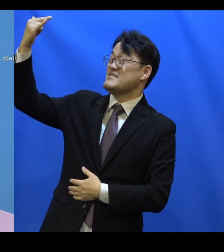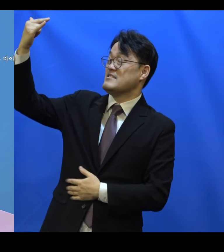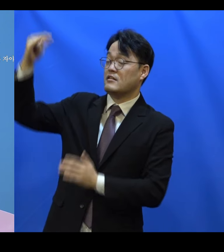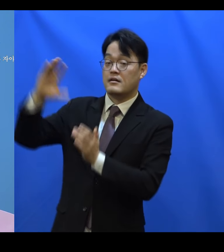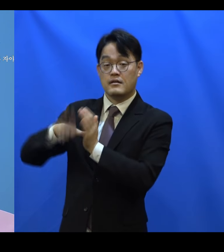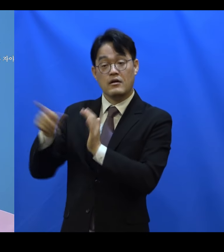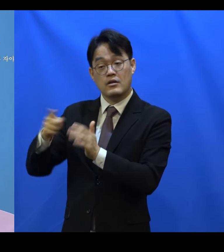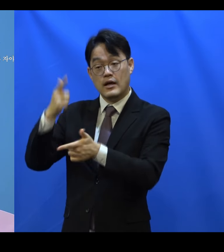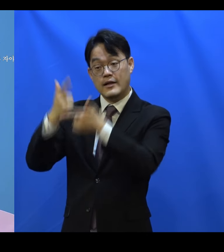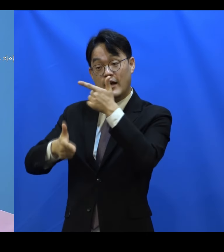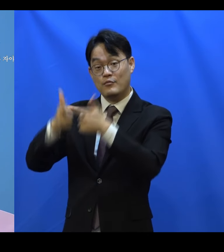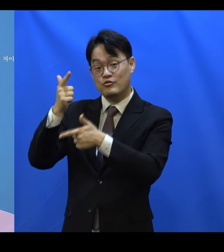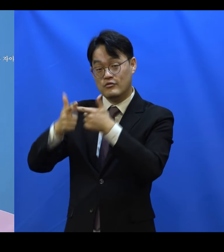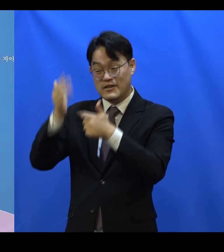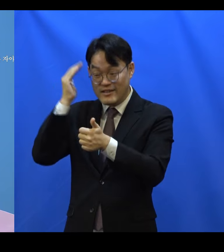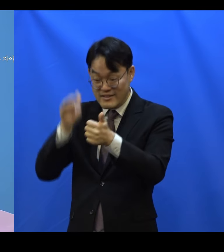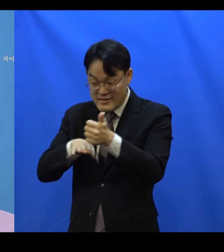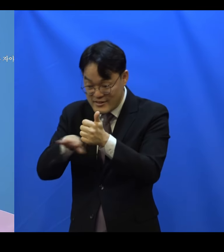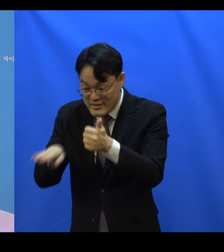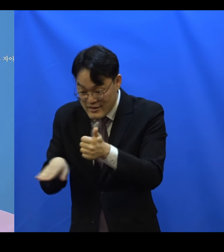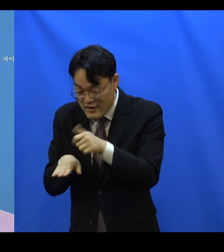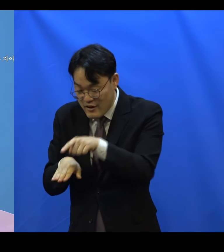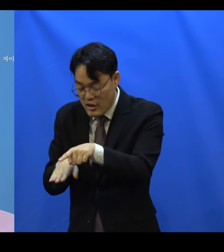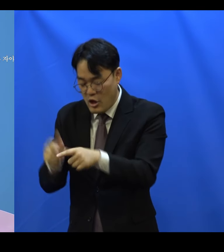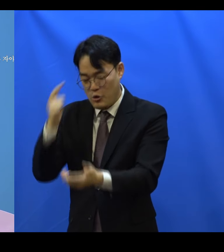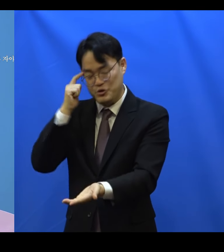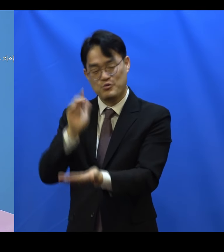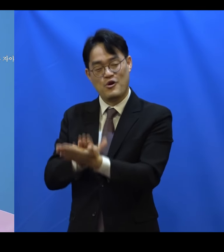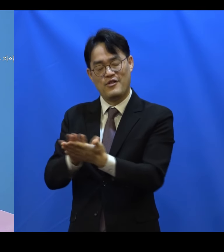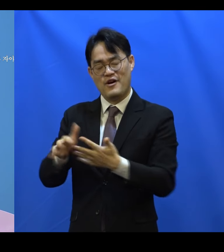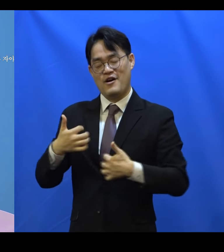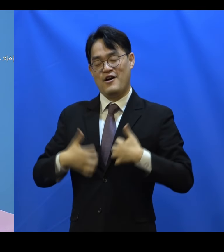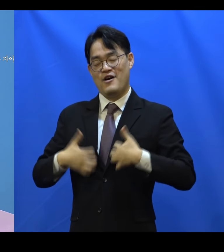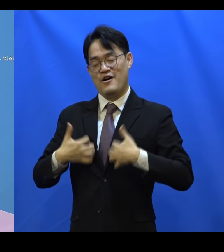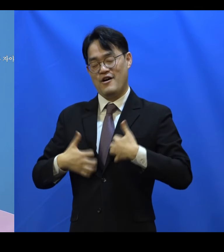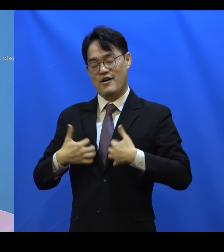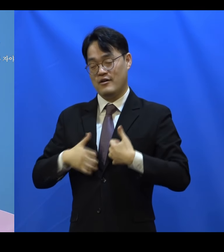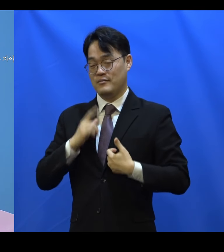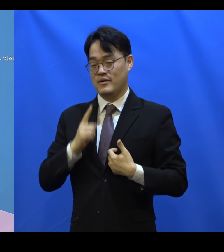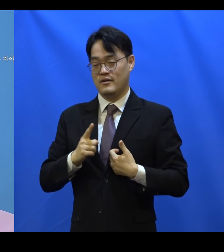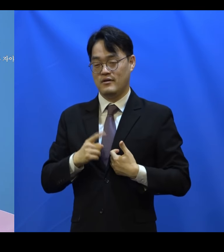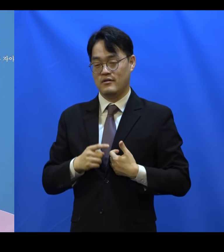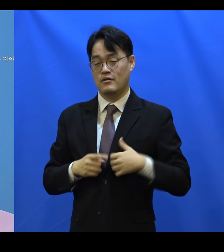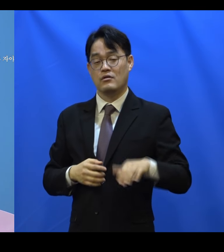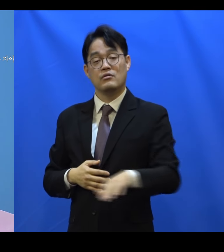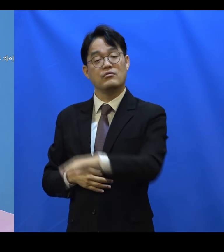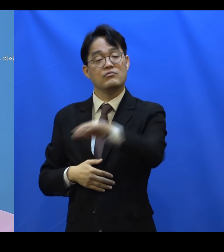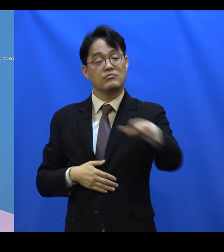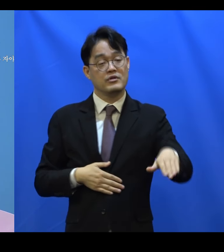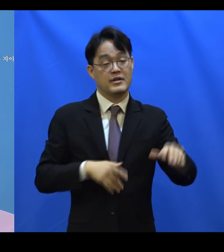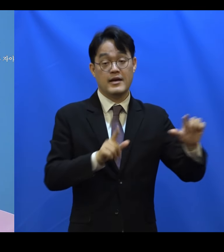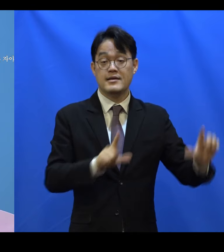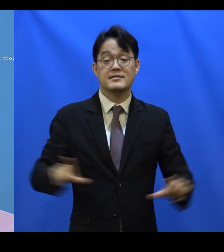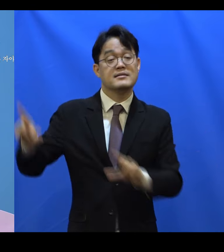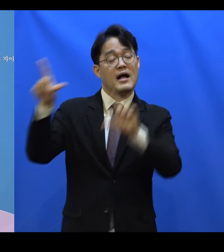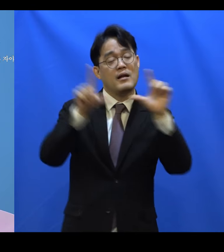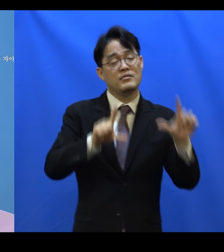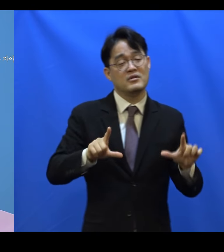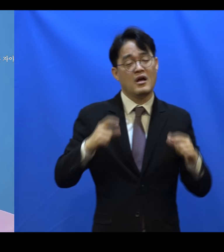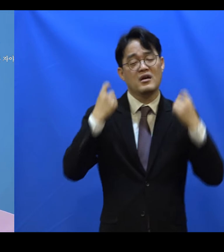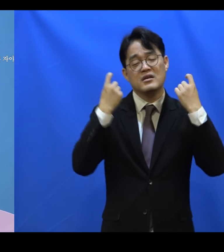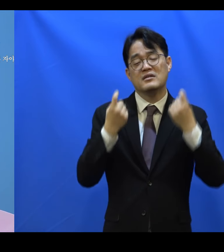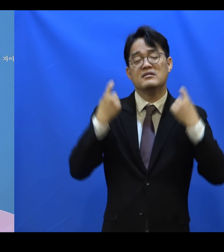너무도 기쁨을 주죠. 여러분, 우리가 나그네 길에 우리를 상하게 하는 요소들이 많습니다. 우리에게는 그늘이 필요해요.